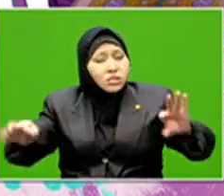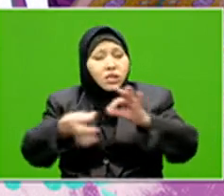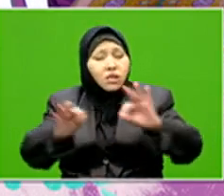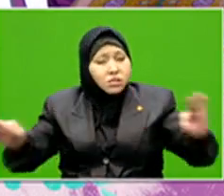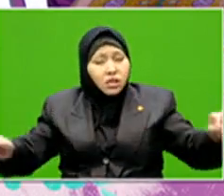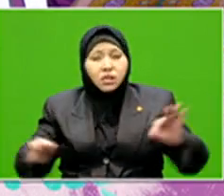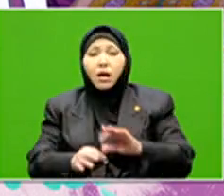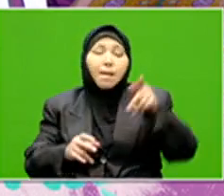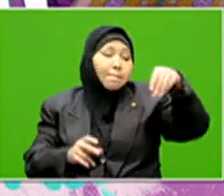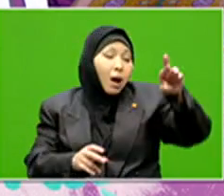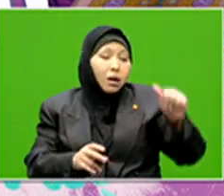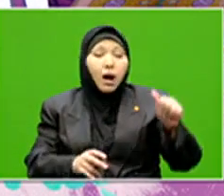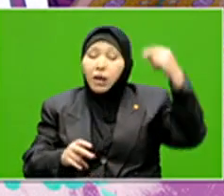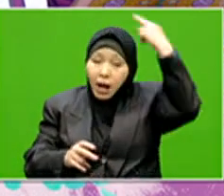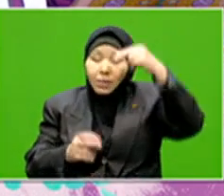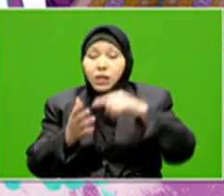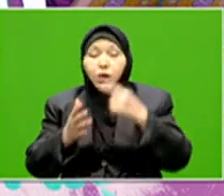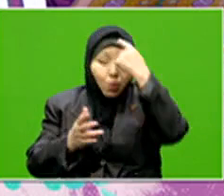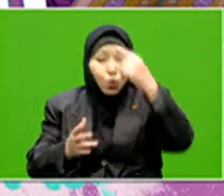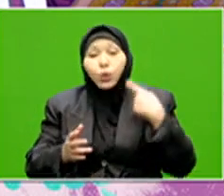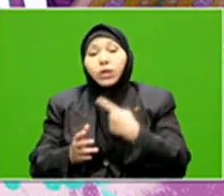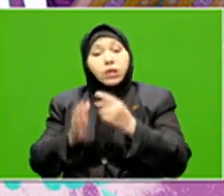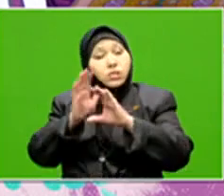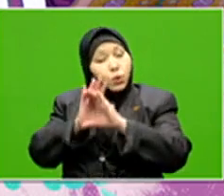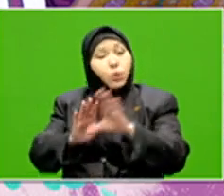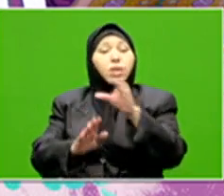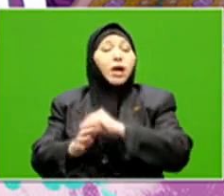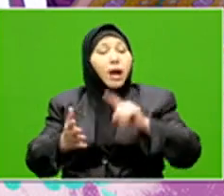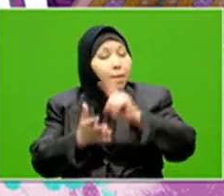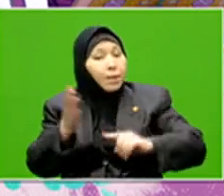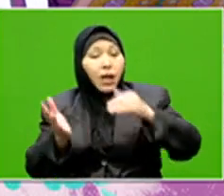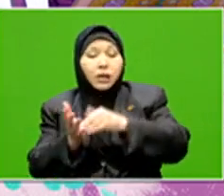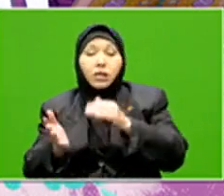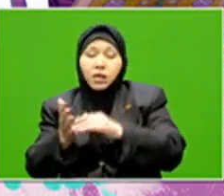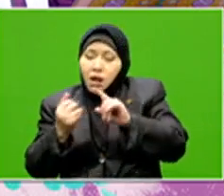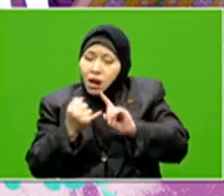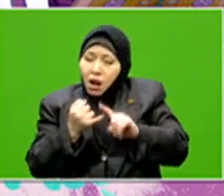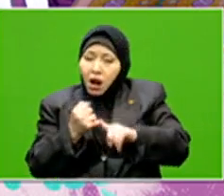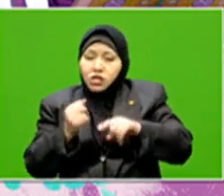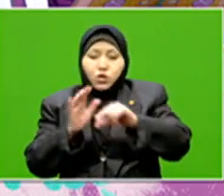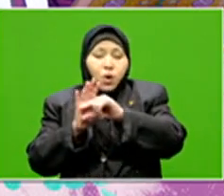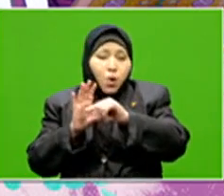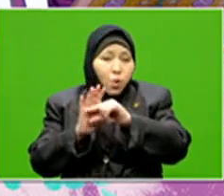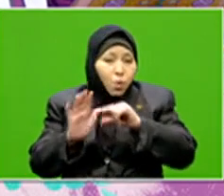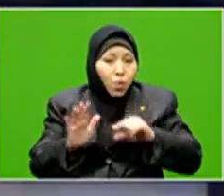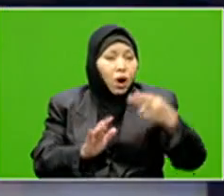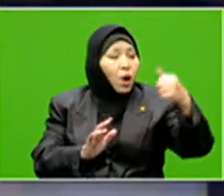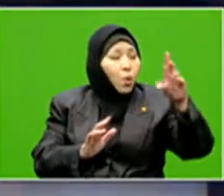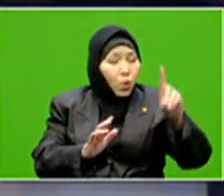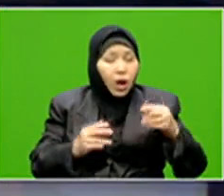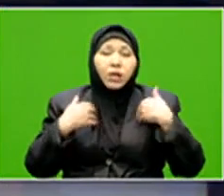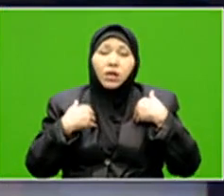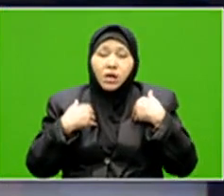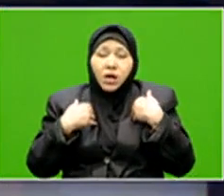ini, para nabi ini adalah untuk kita contohi ya. Dan apatah lagi nanti di hujung surah Hud nanti ada